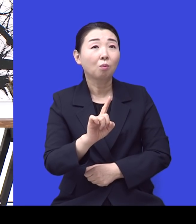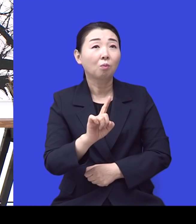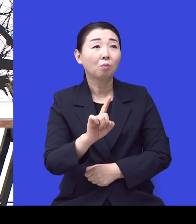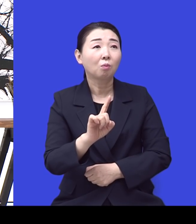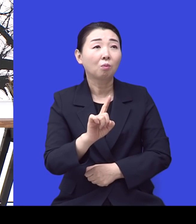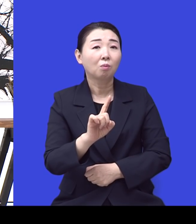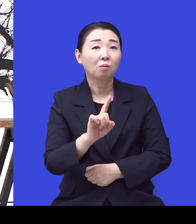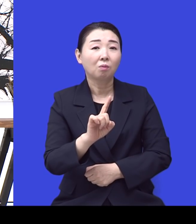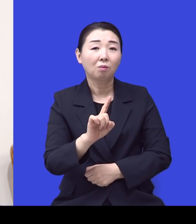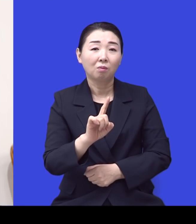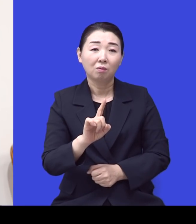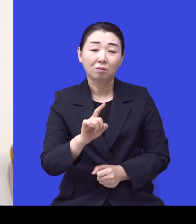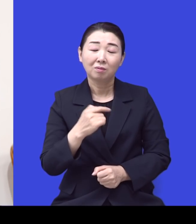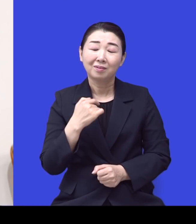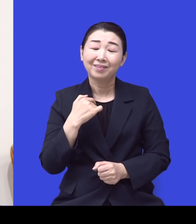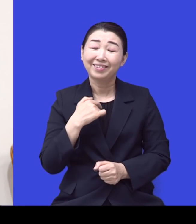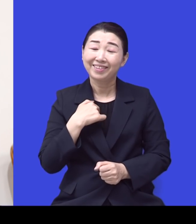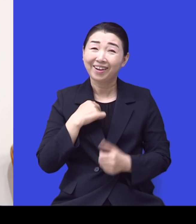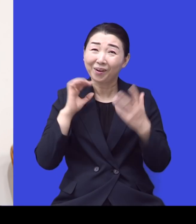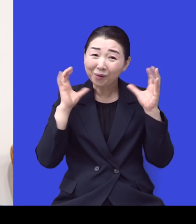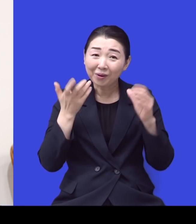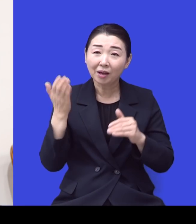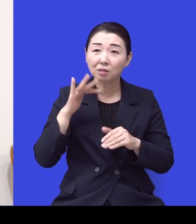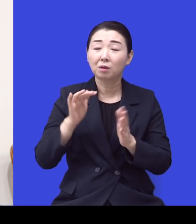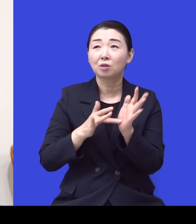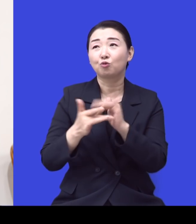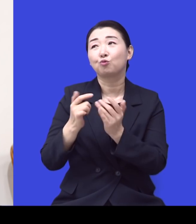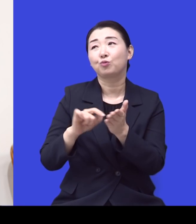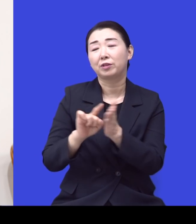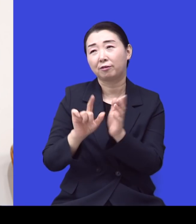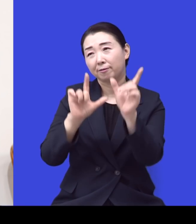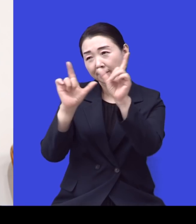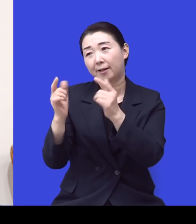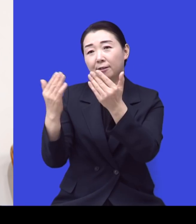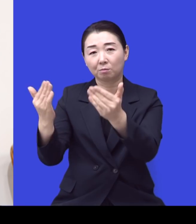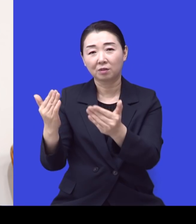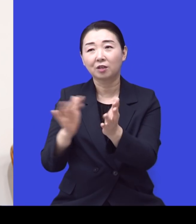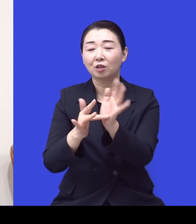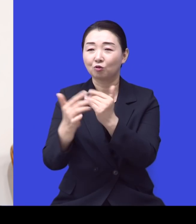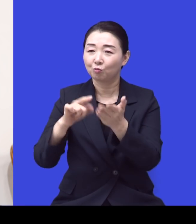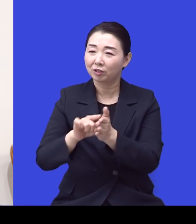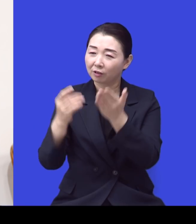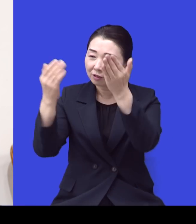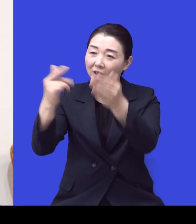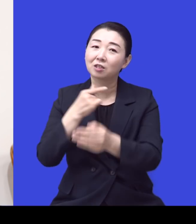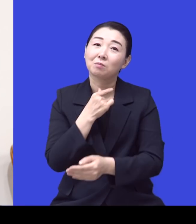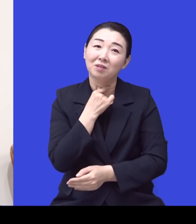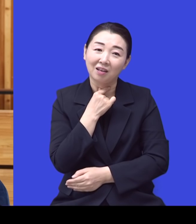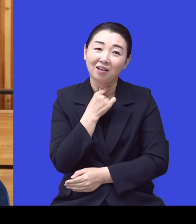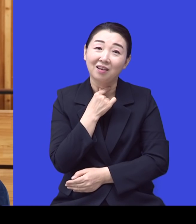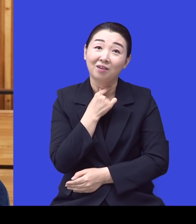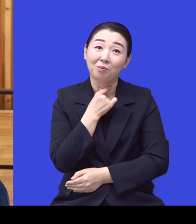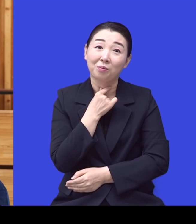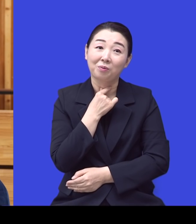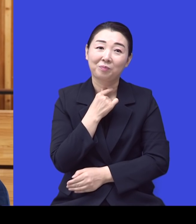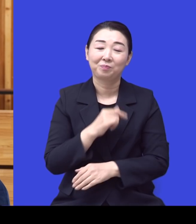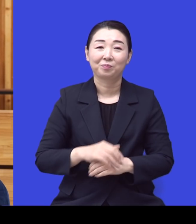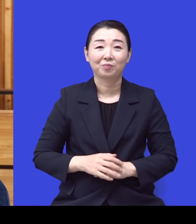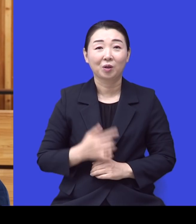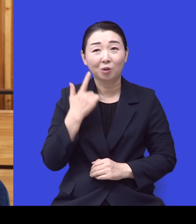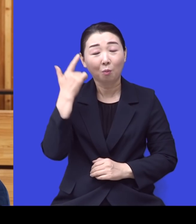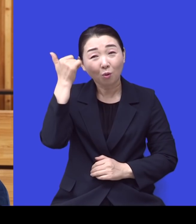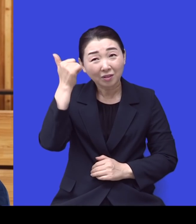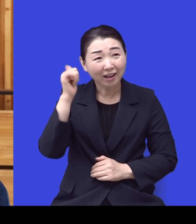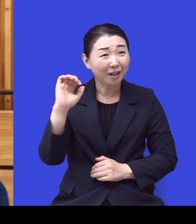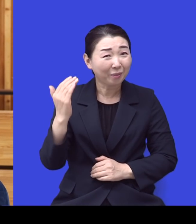그때 어린 시절이었지만 나 예수님에서 살게요. 나 예수님께 드릴게요. 그게 이제 뭐 목사가 되고 이런